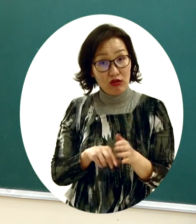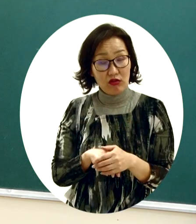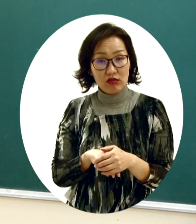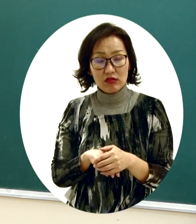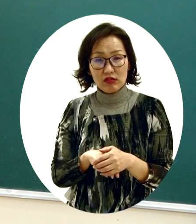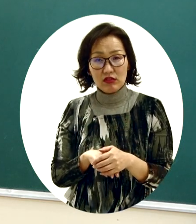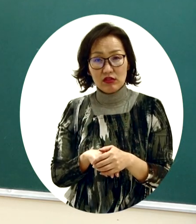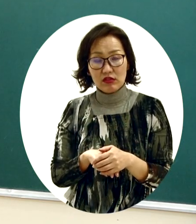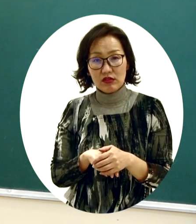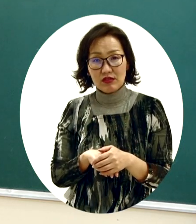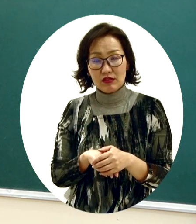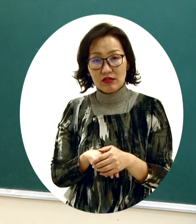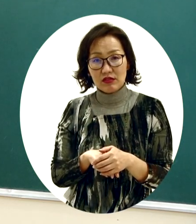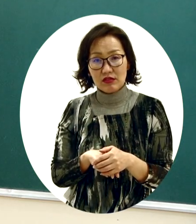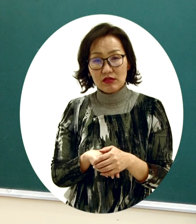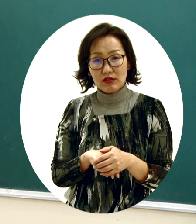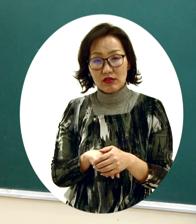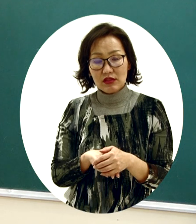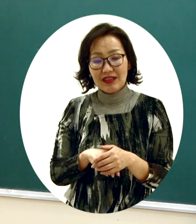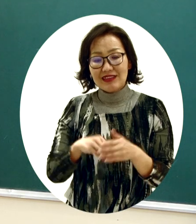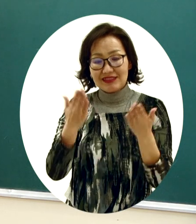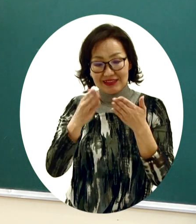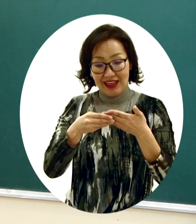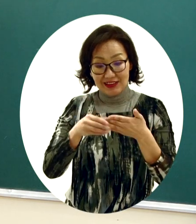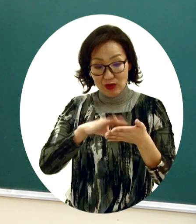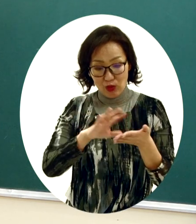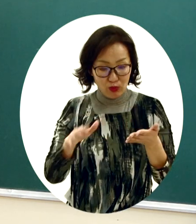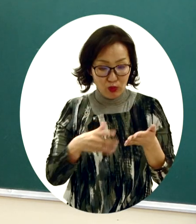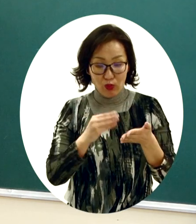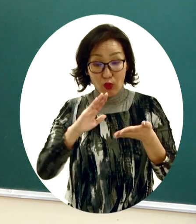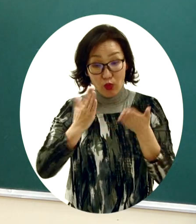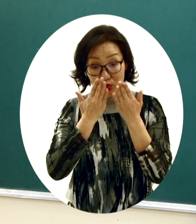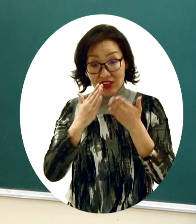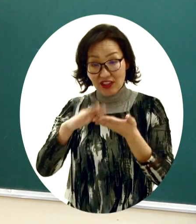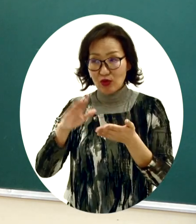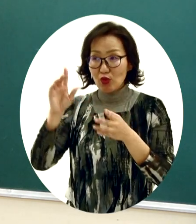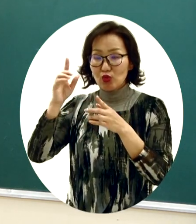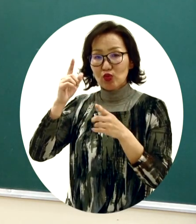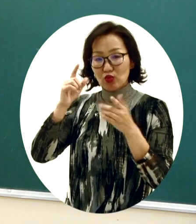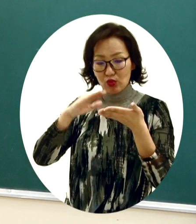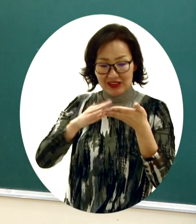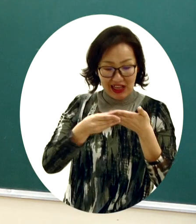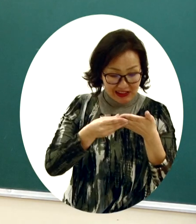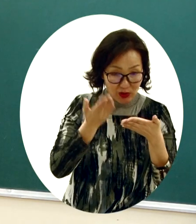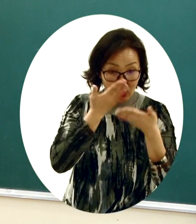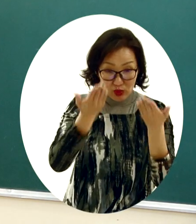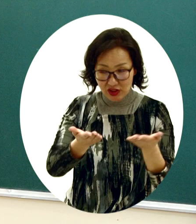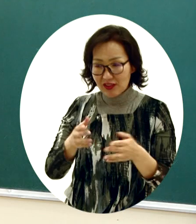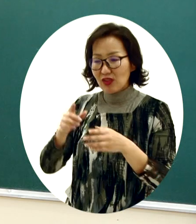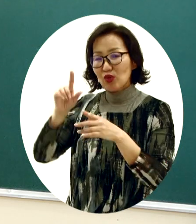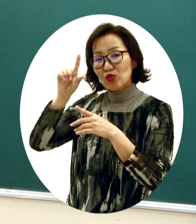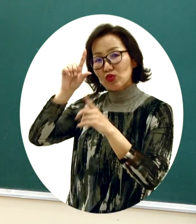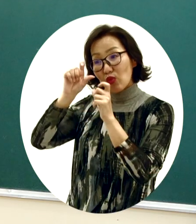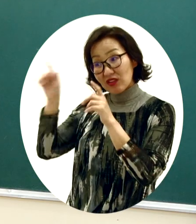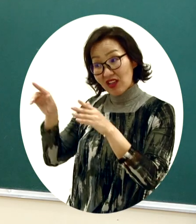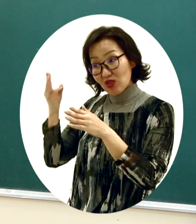Өөрөөр хэлбэл цааснаас уншиж бусдад танилцуулах зураг дээр шууд зааж тайлбарлахын хувьд